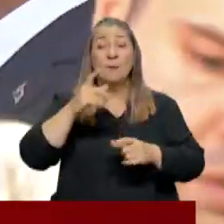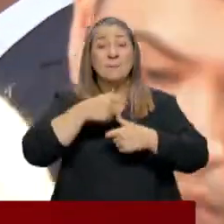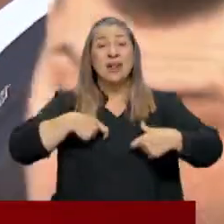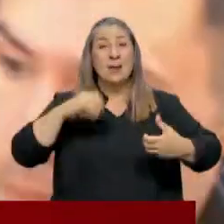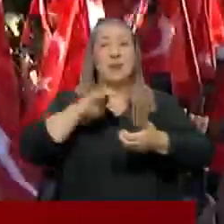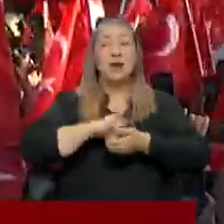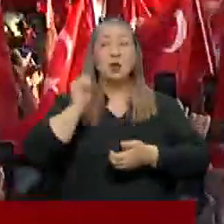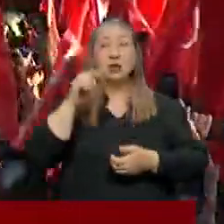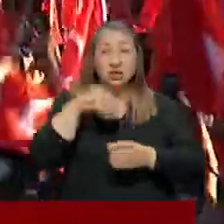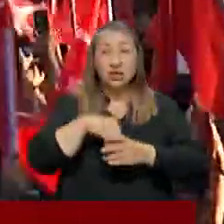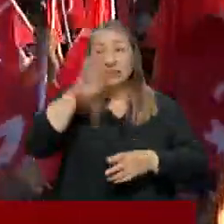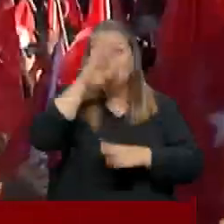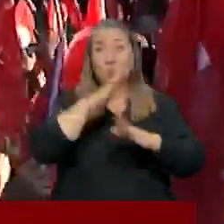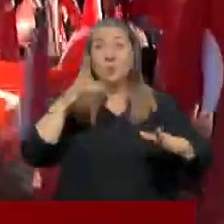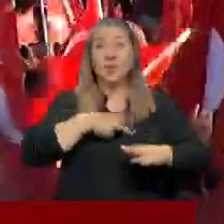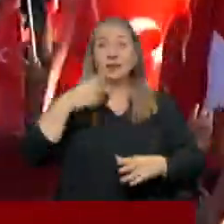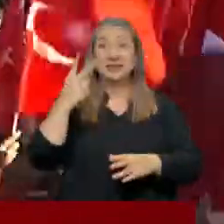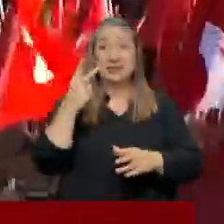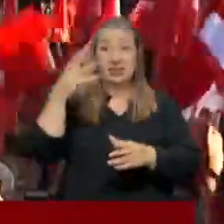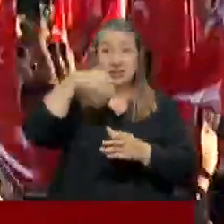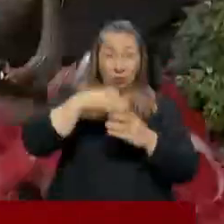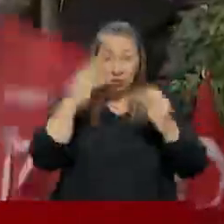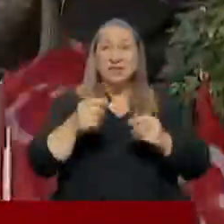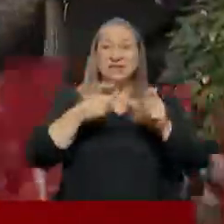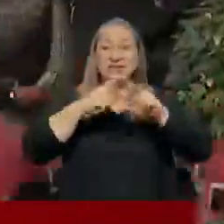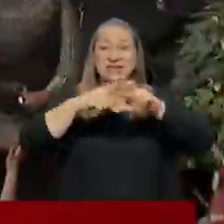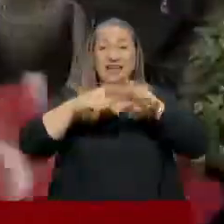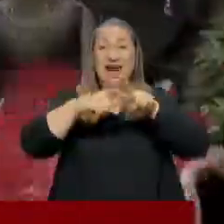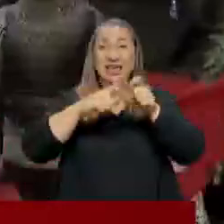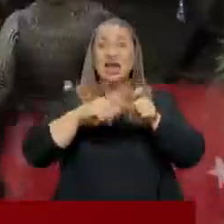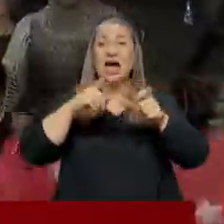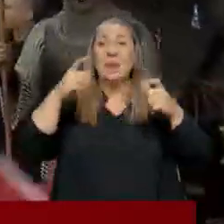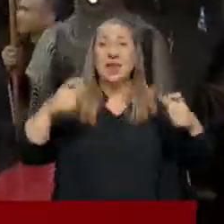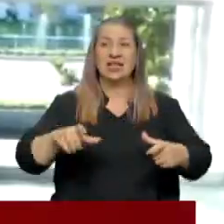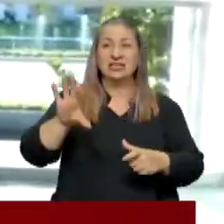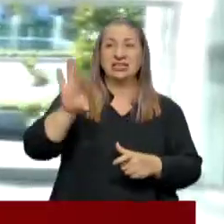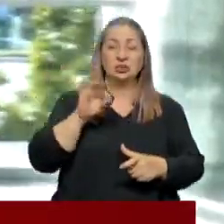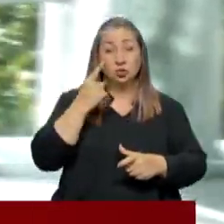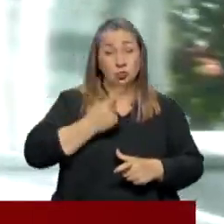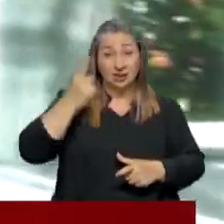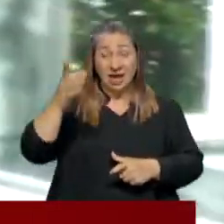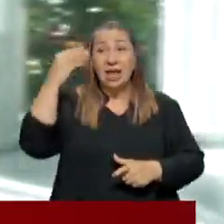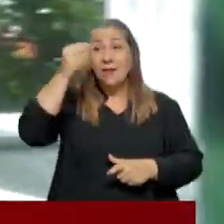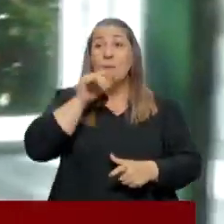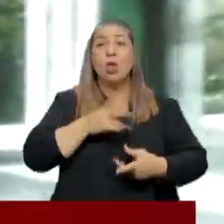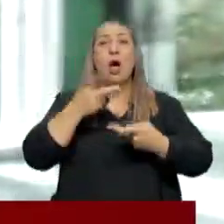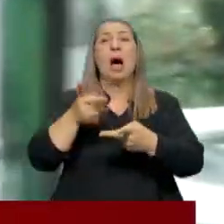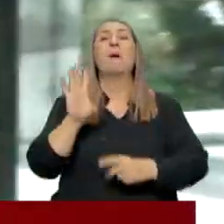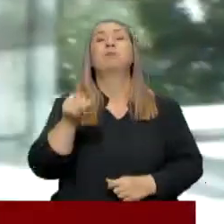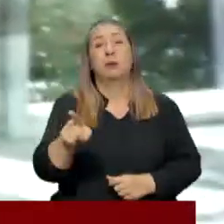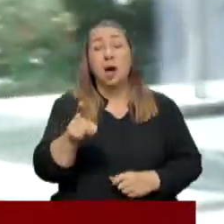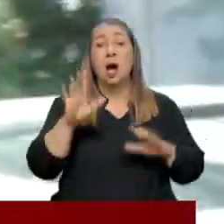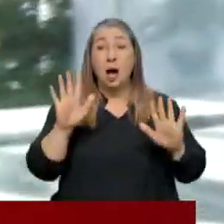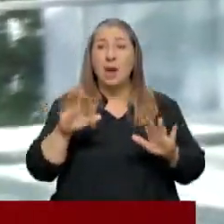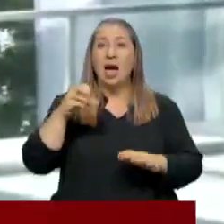milli birlik günü için İstanbul Büyükşehir Belediyesi'nin de bulunduğu Ne açalım Meydanı seçti Cumhurbaşkanlığı Ekrem İmamoğlu davet edilmedi